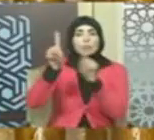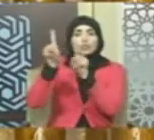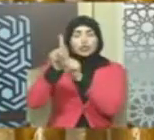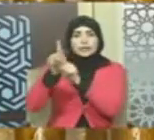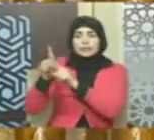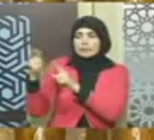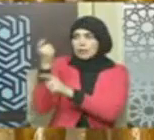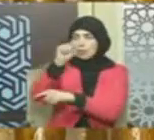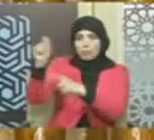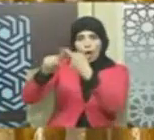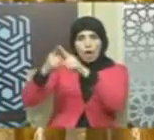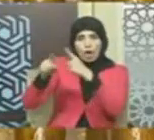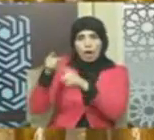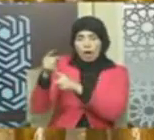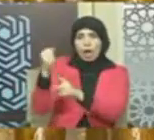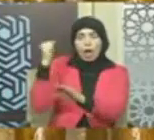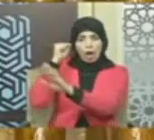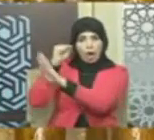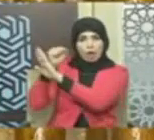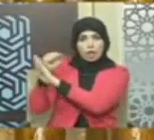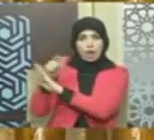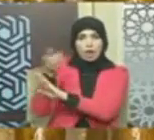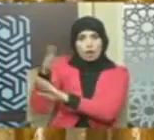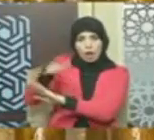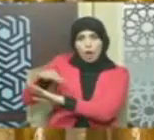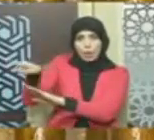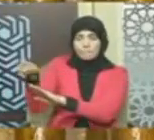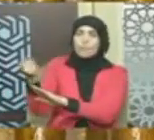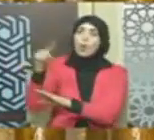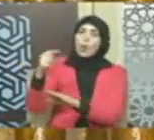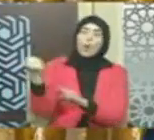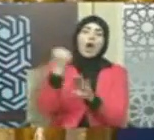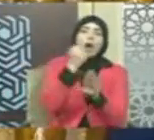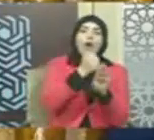فنظر إليه النبي صلى الله عليه وسلم وقال: